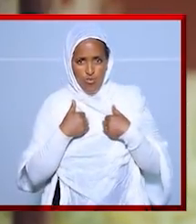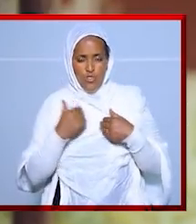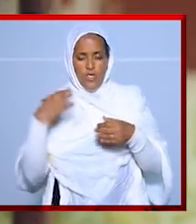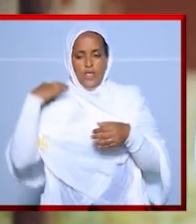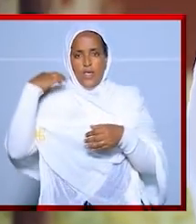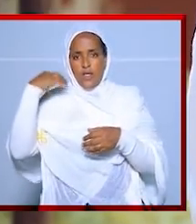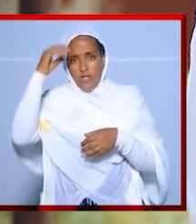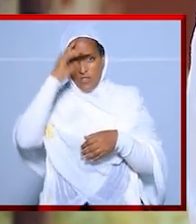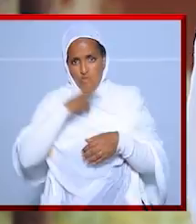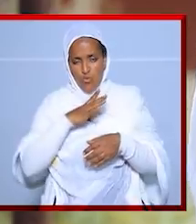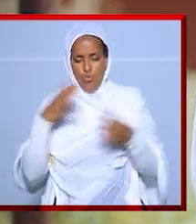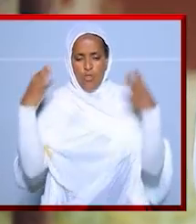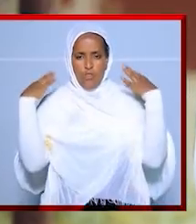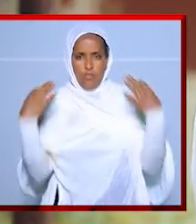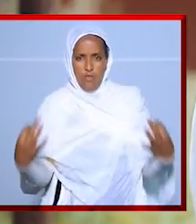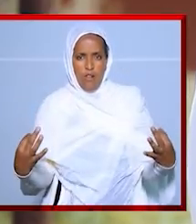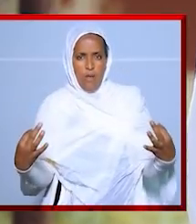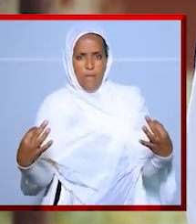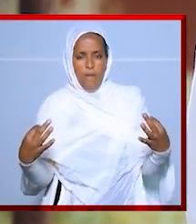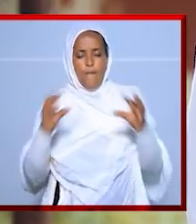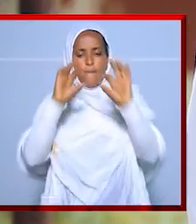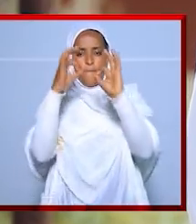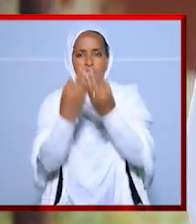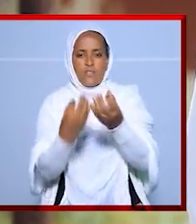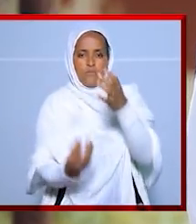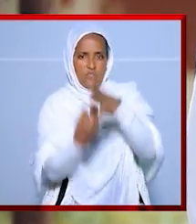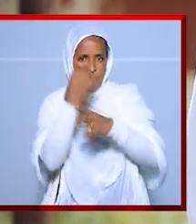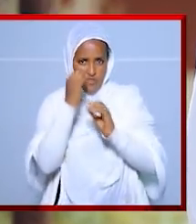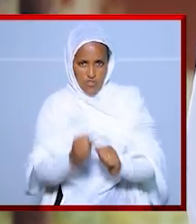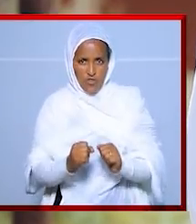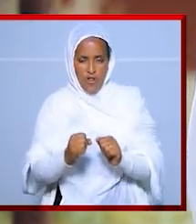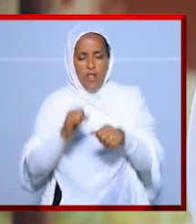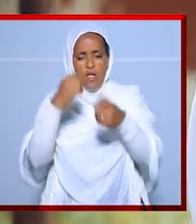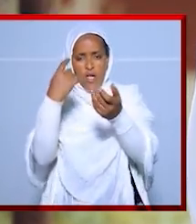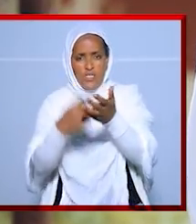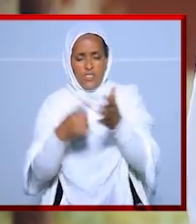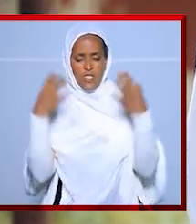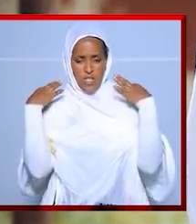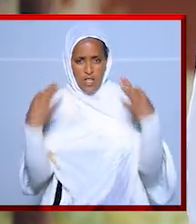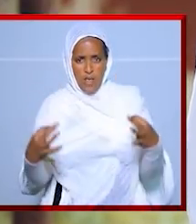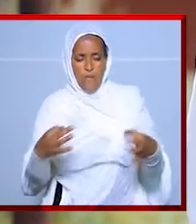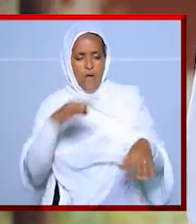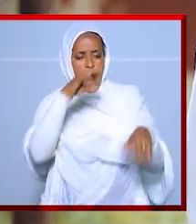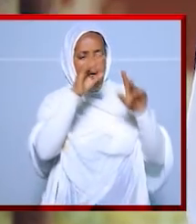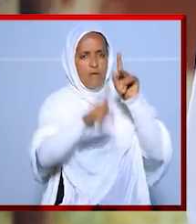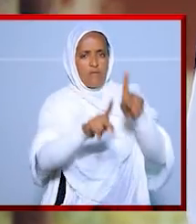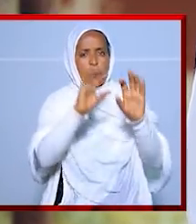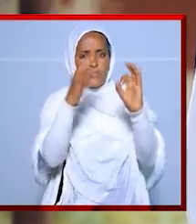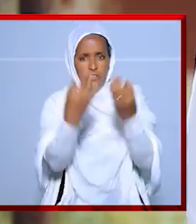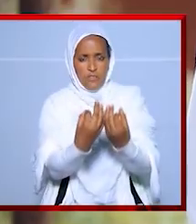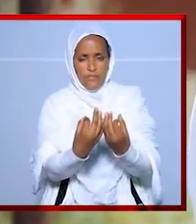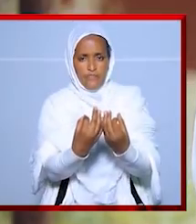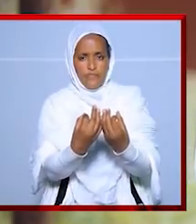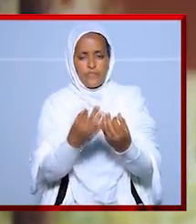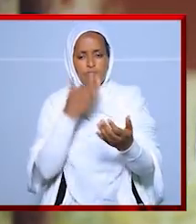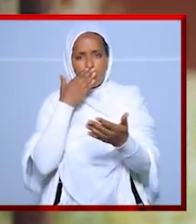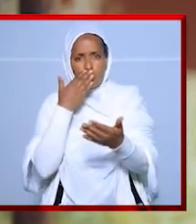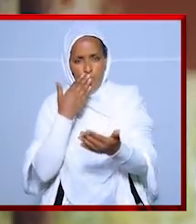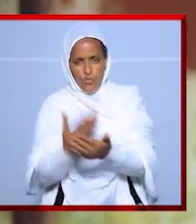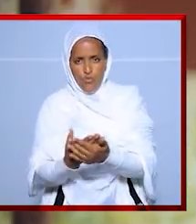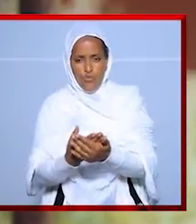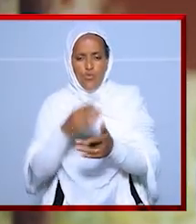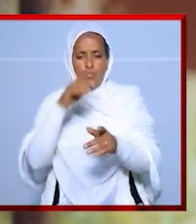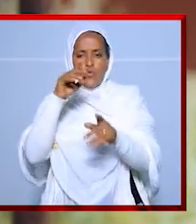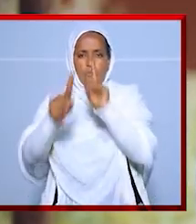ያሉት ግለሰብ ጤናማ ቤተሰብ ይፈጥራል። እነዚህ ያሉት ጤናማ ቤተሰብ